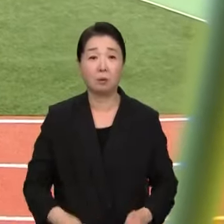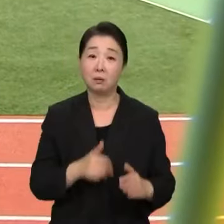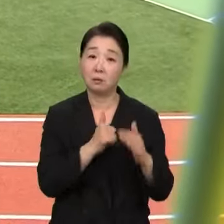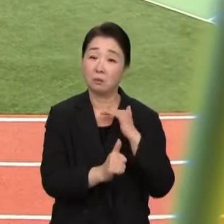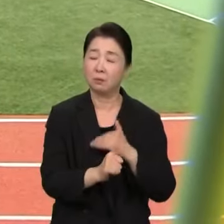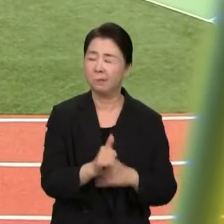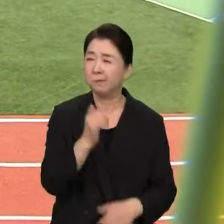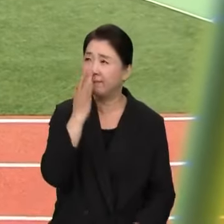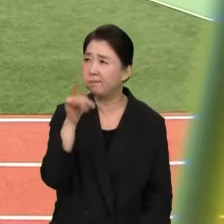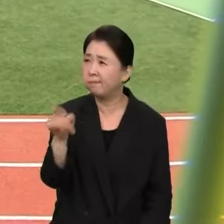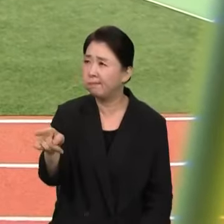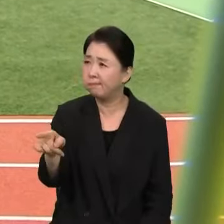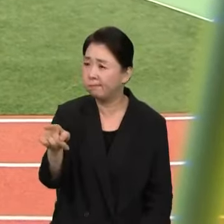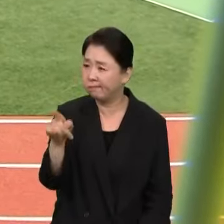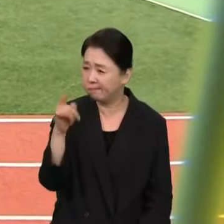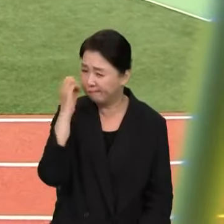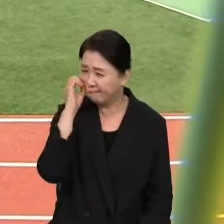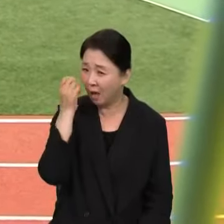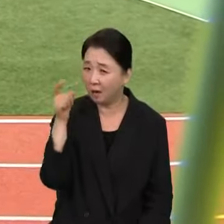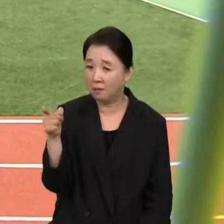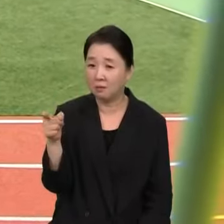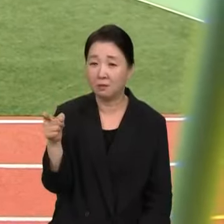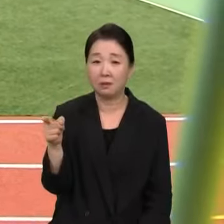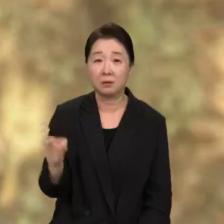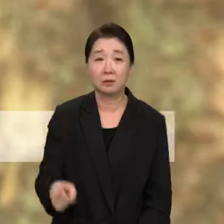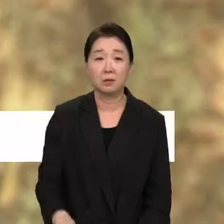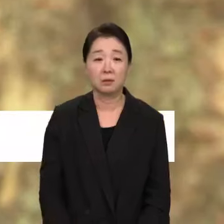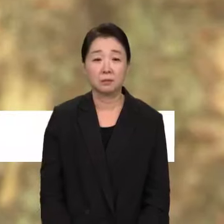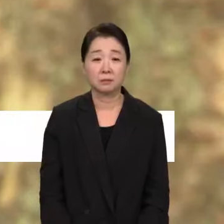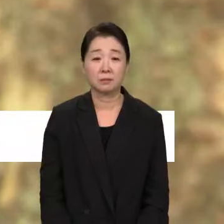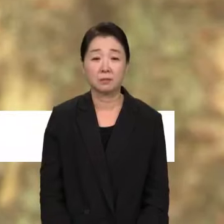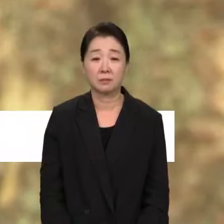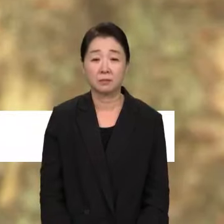선수들은 납득하기 어렵다고 반발했습니다.